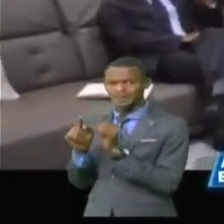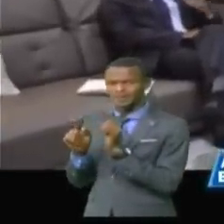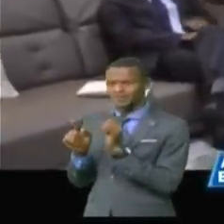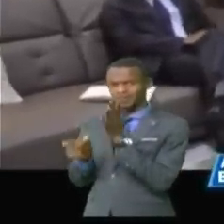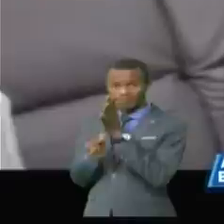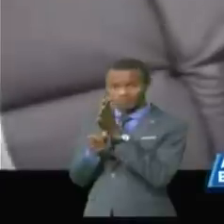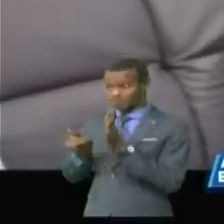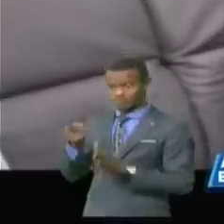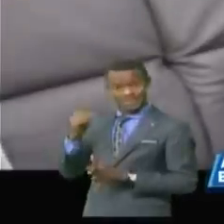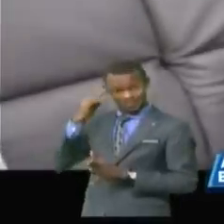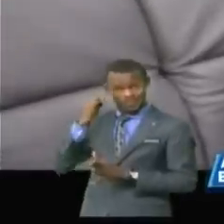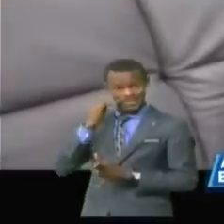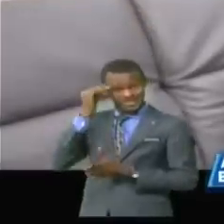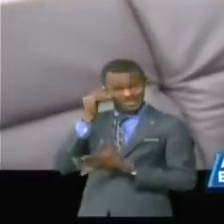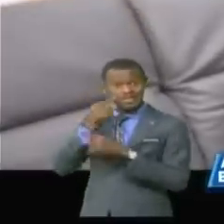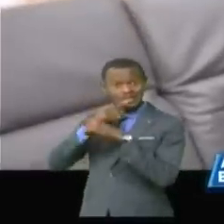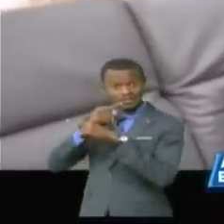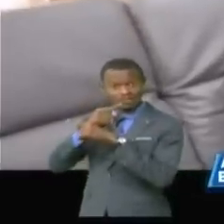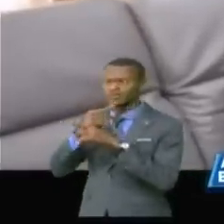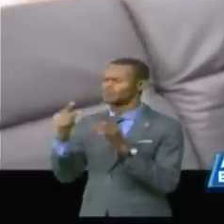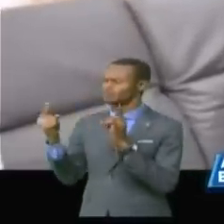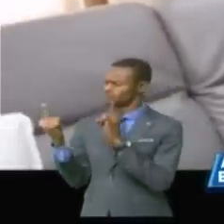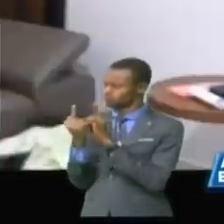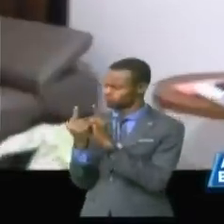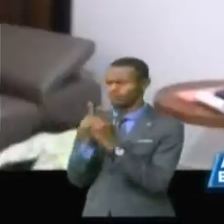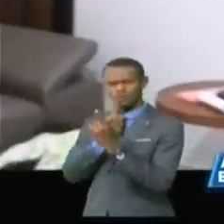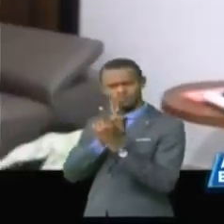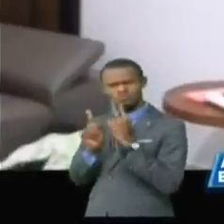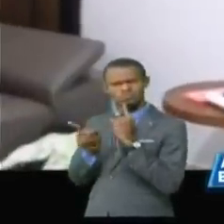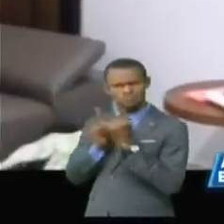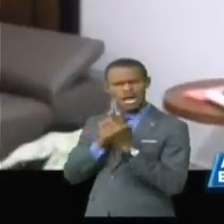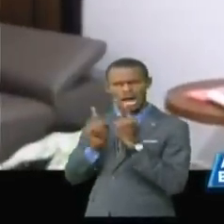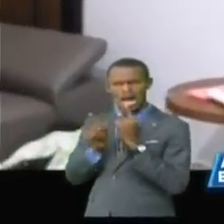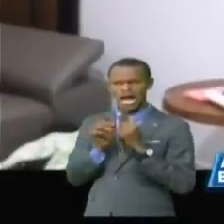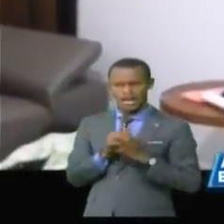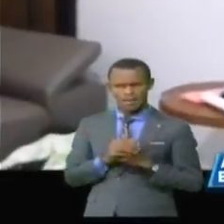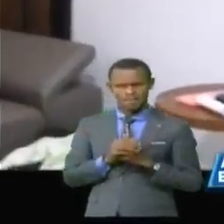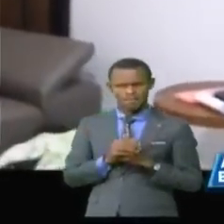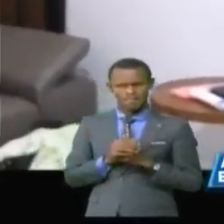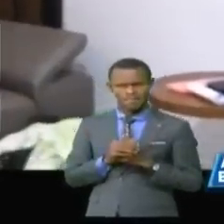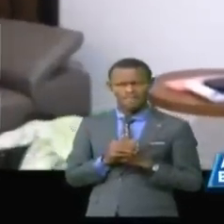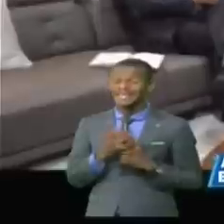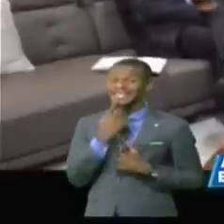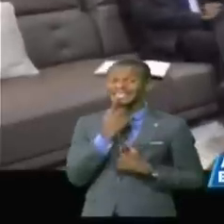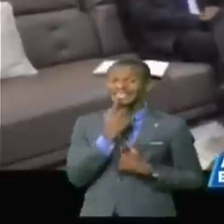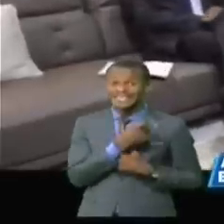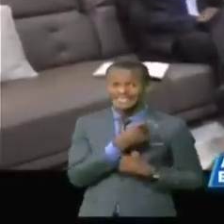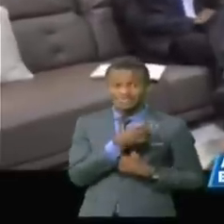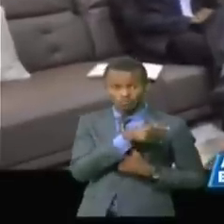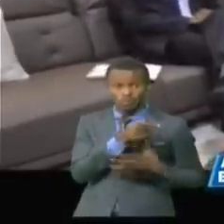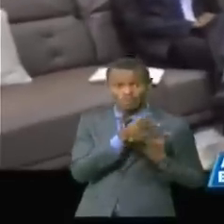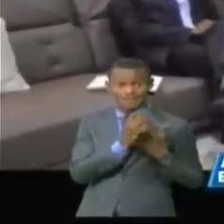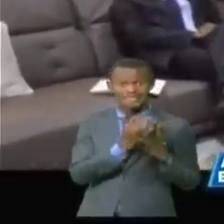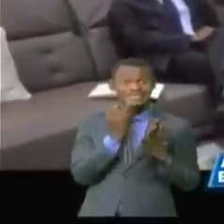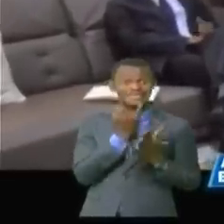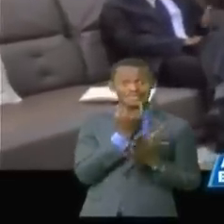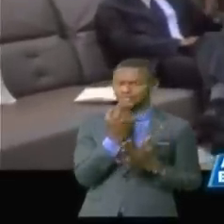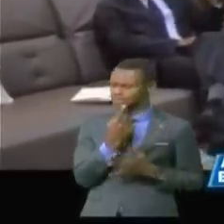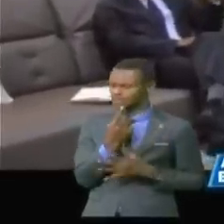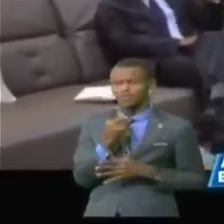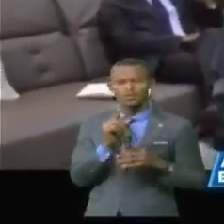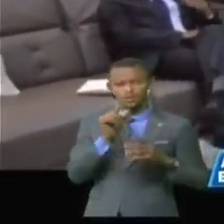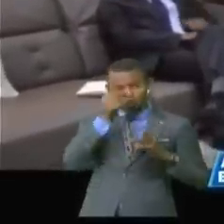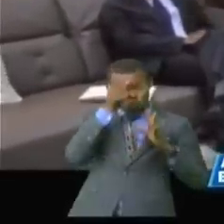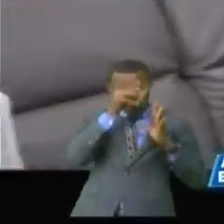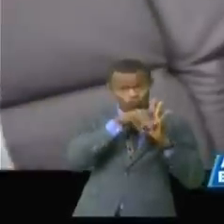en République démocratique du Congo, Shimon Shlomo, a exprimé la volonté de son gouvernement à soutenir la